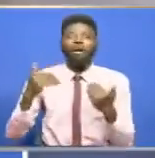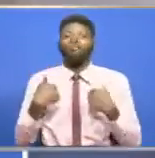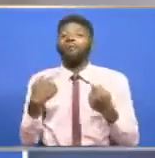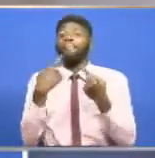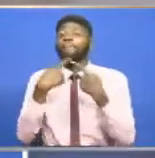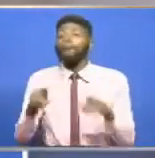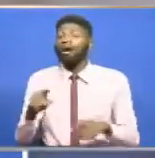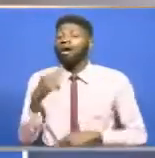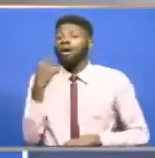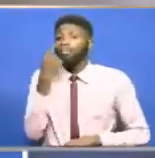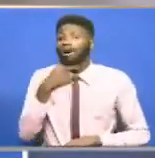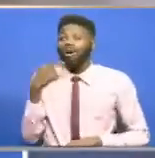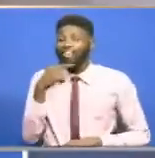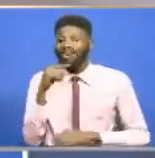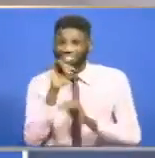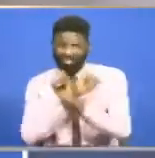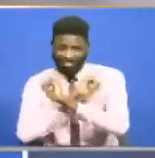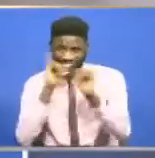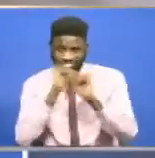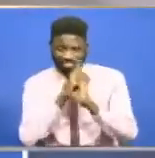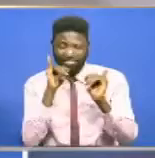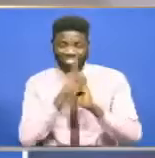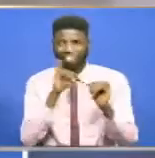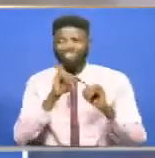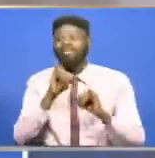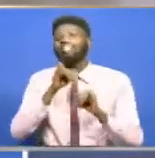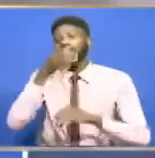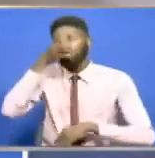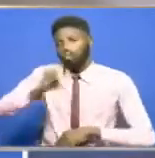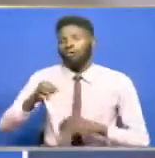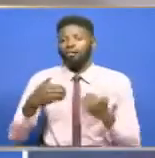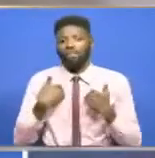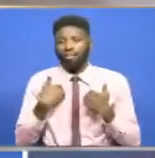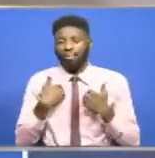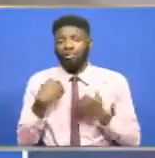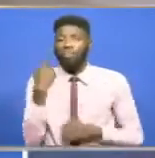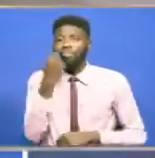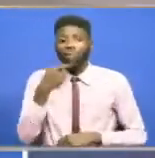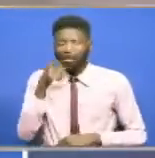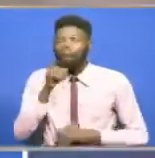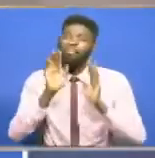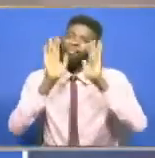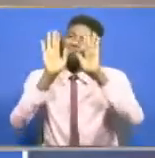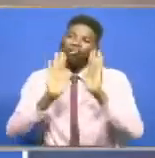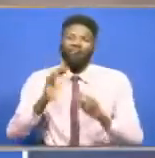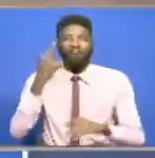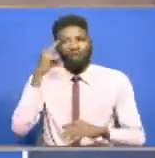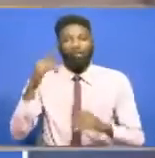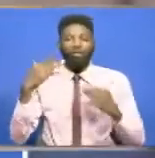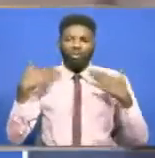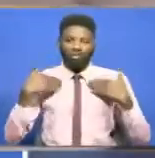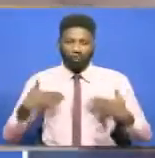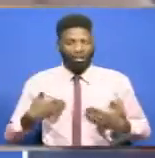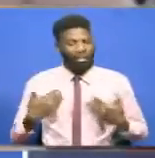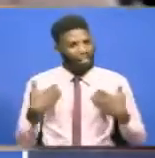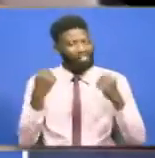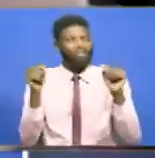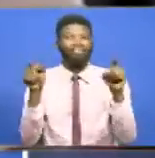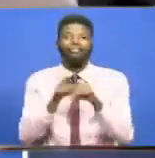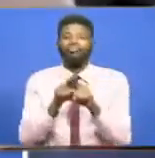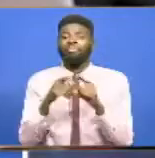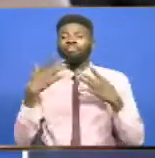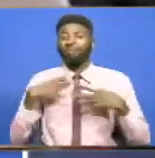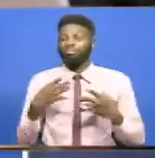kupuuzwa kwa afya ya midomo ambayo ni nguzo muhimu kwa afya bora kijumla. Kulingana na uchunguzi huo, watu